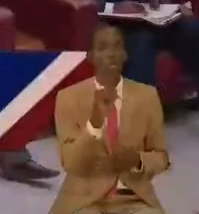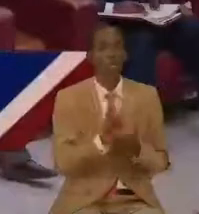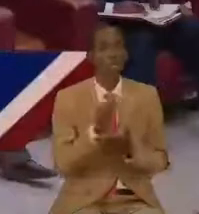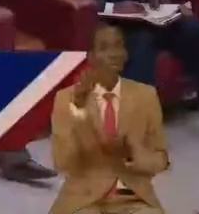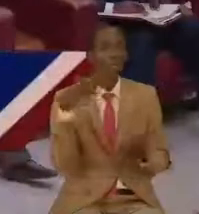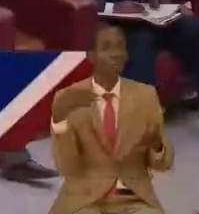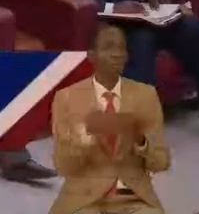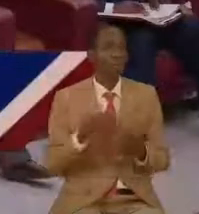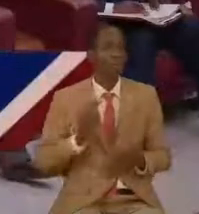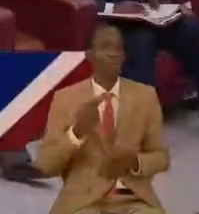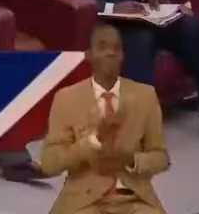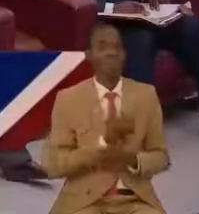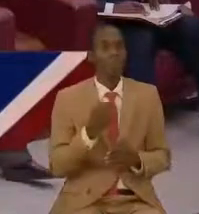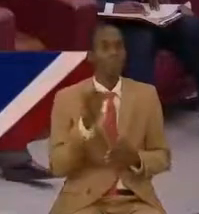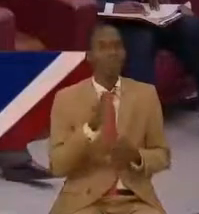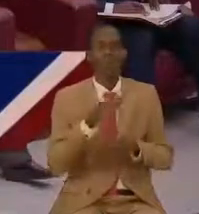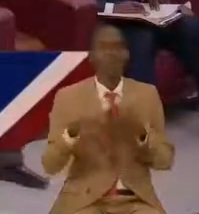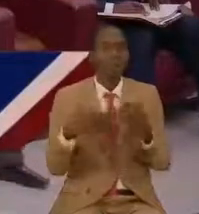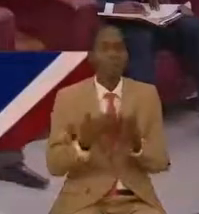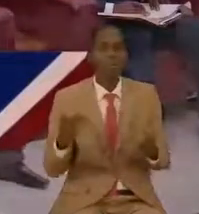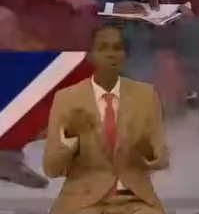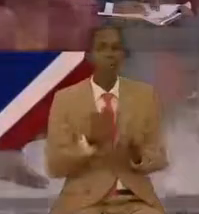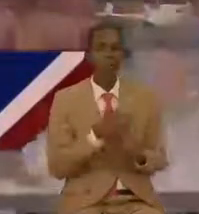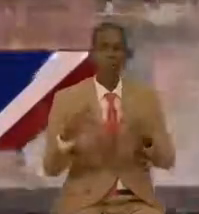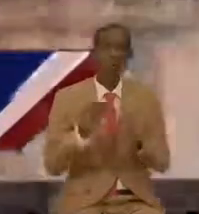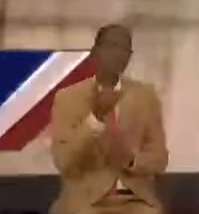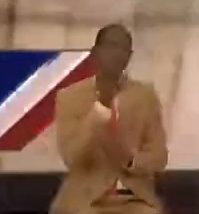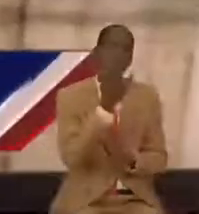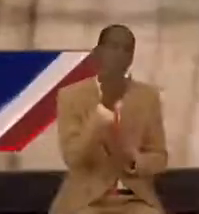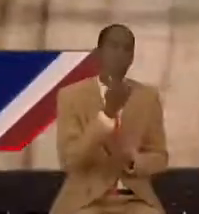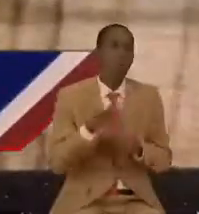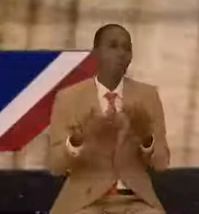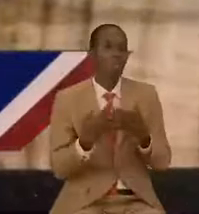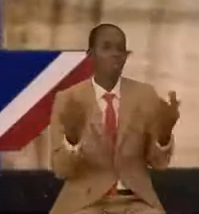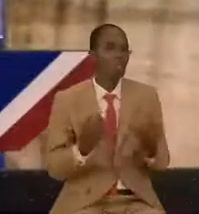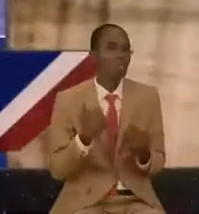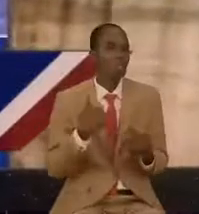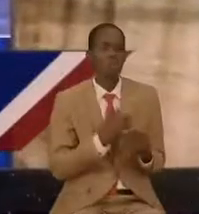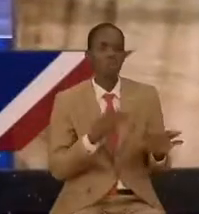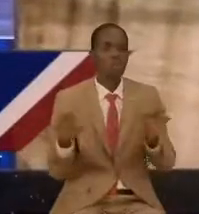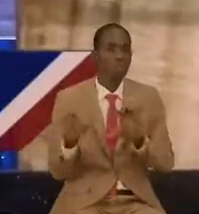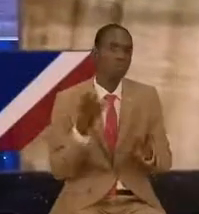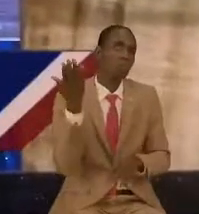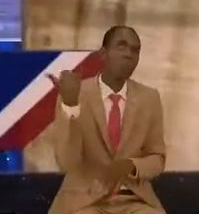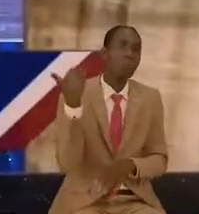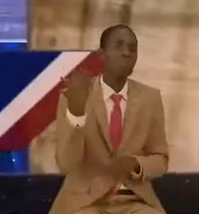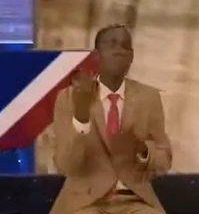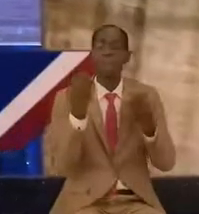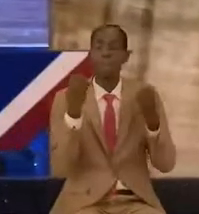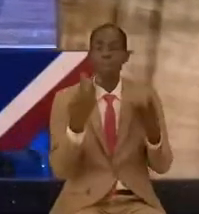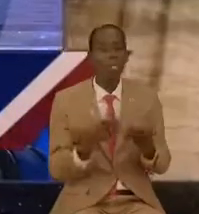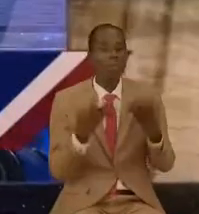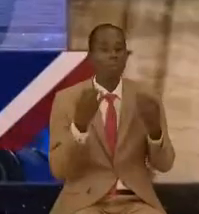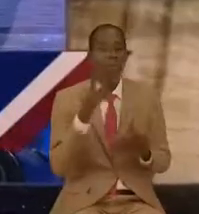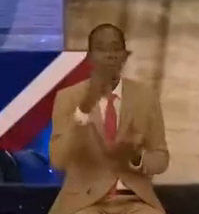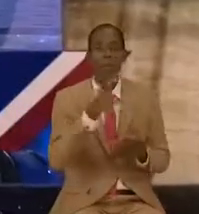les ordonnances nous condamnaient et qui subsistait contre nous. Tout ce que nous avons fait, les péchés,